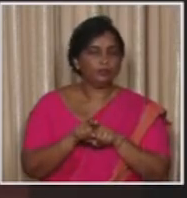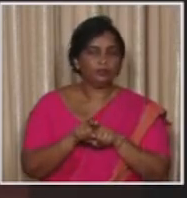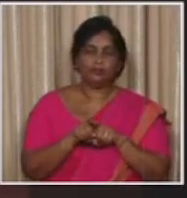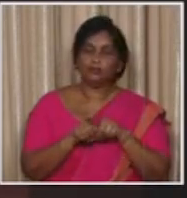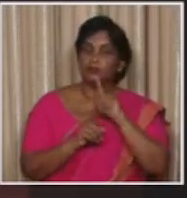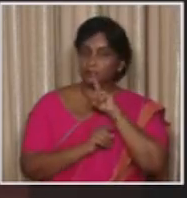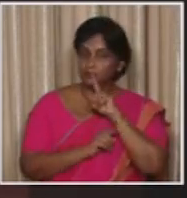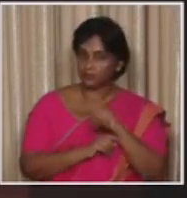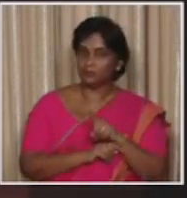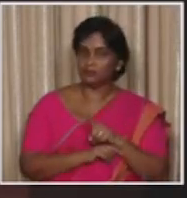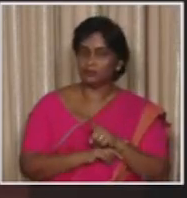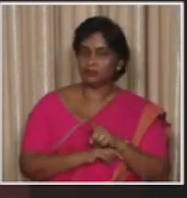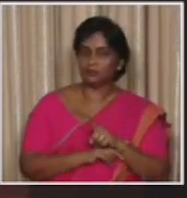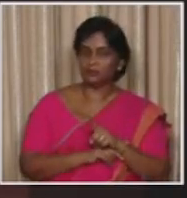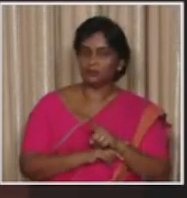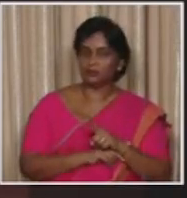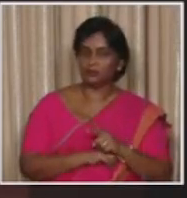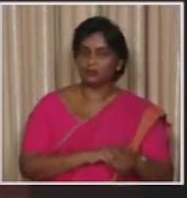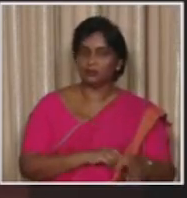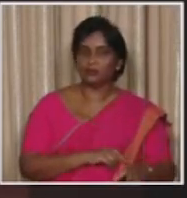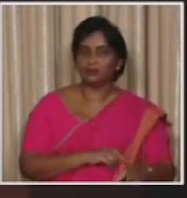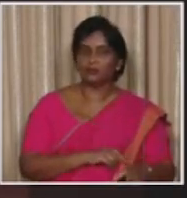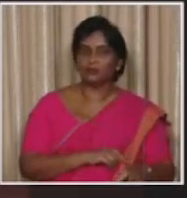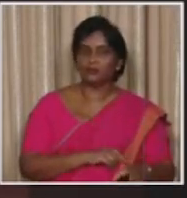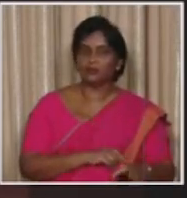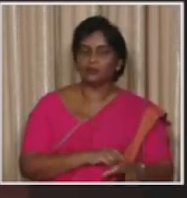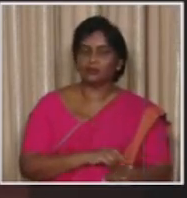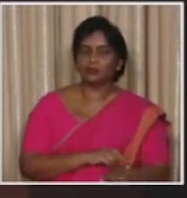සඳහන් වුණා ෆිස්කල් රෙස්පොන්සිබිලිටි ගැන.